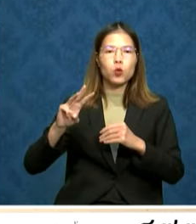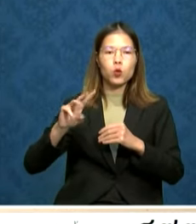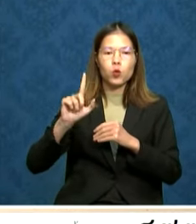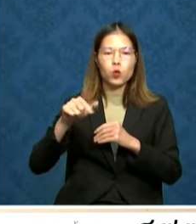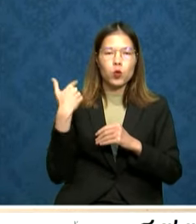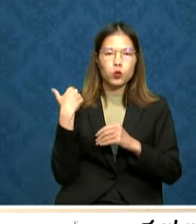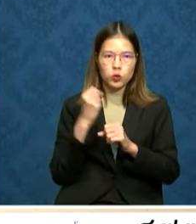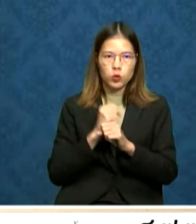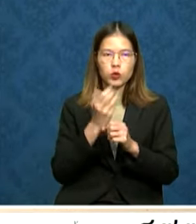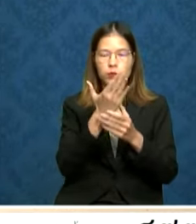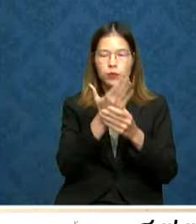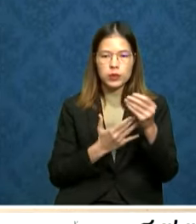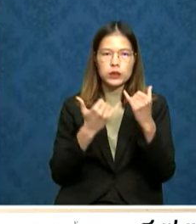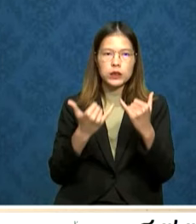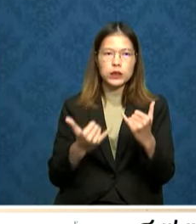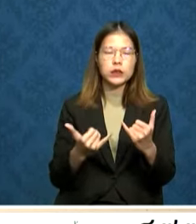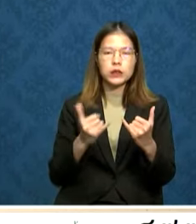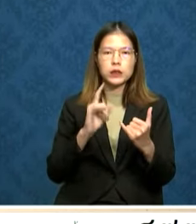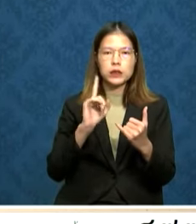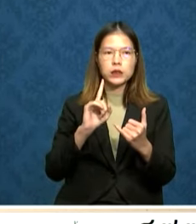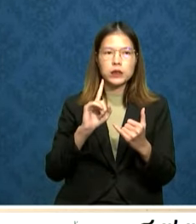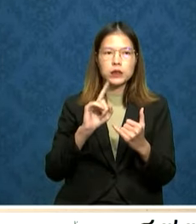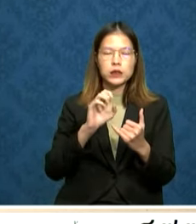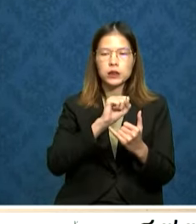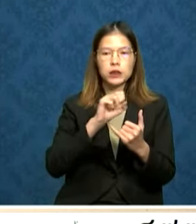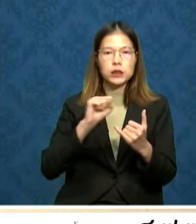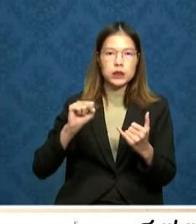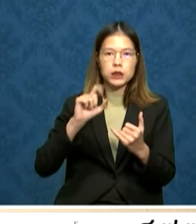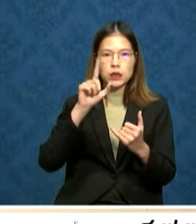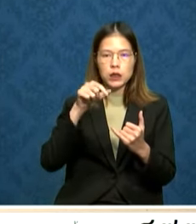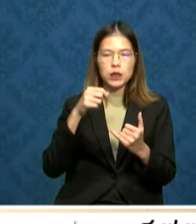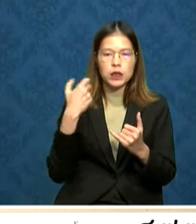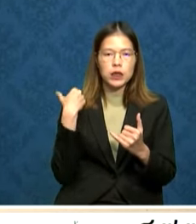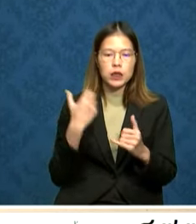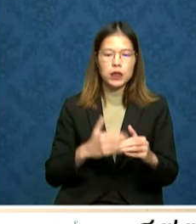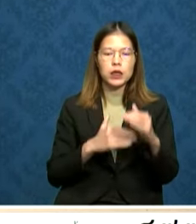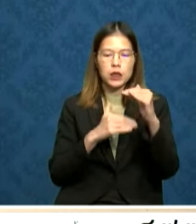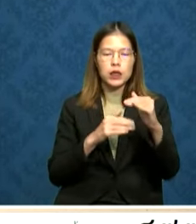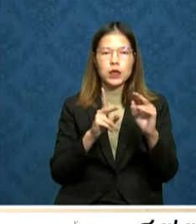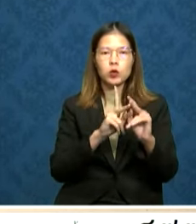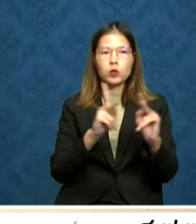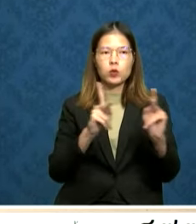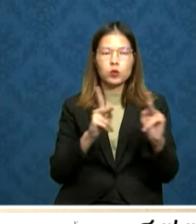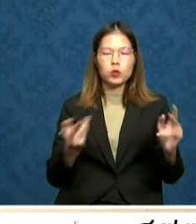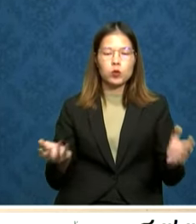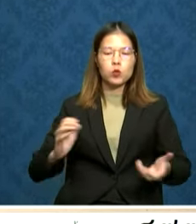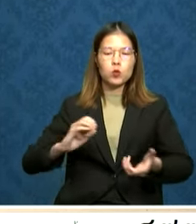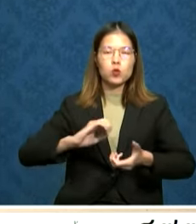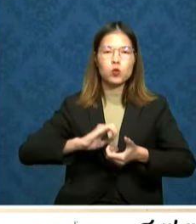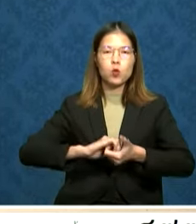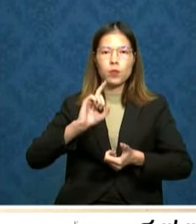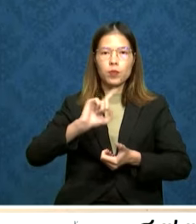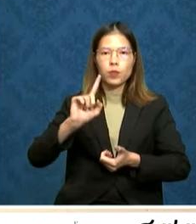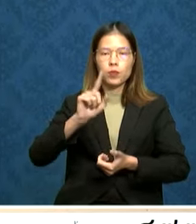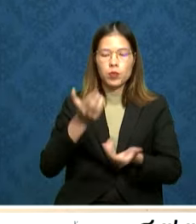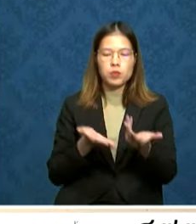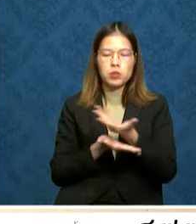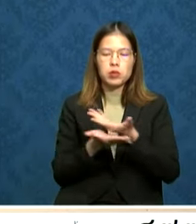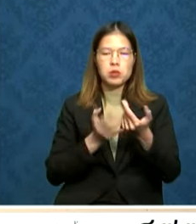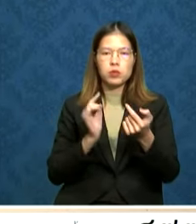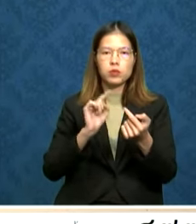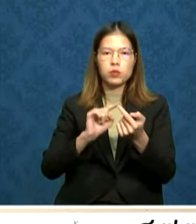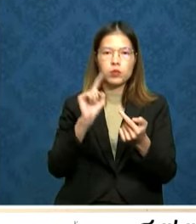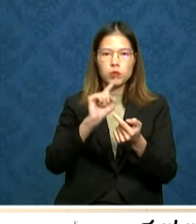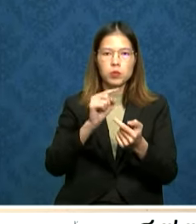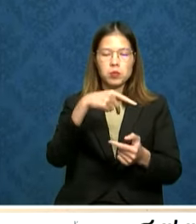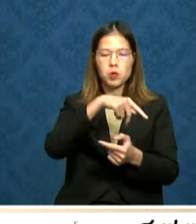จิต้องให้สภาผู้แทนลสดรกำหนดจำนวนและตั้งกมาที่การร่วมกันนะครับเพื่พรษณาร่างพระปัห